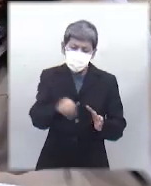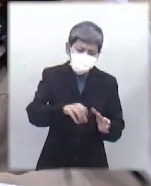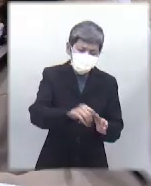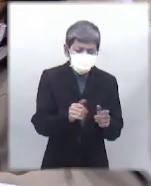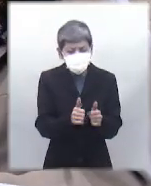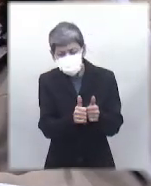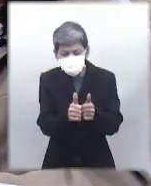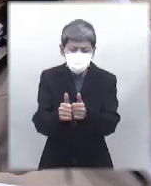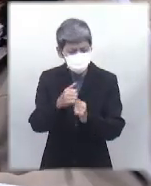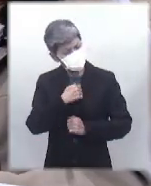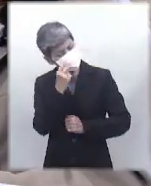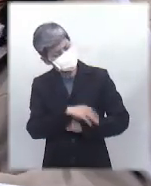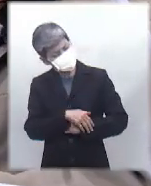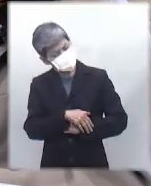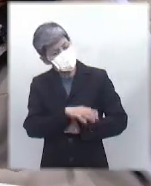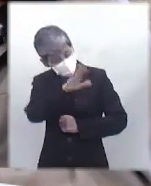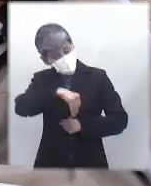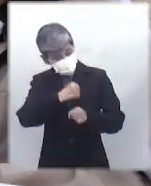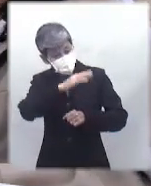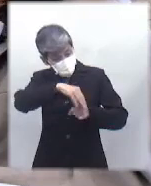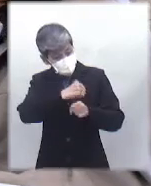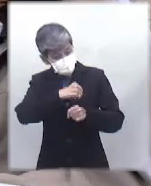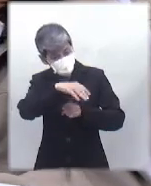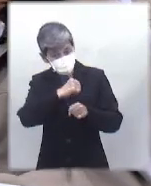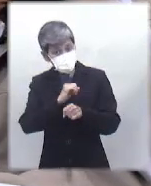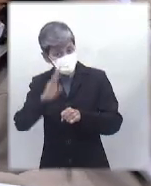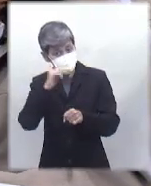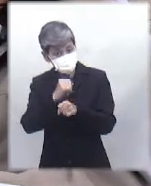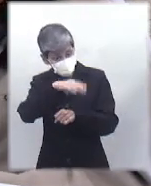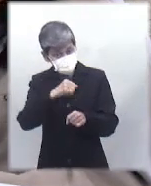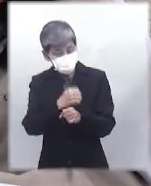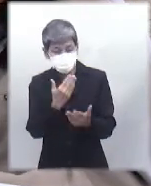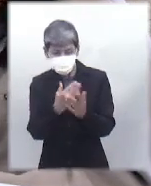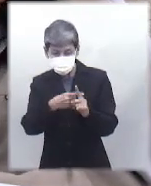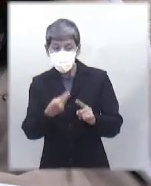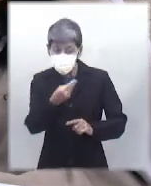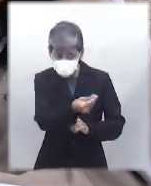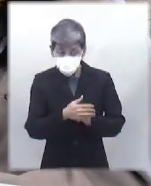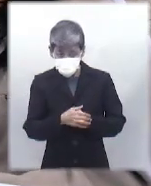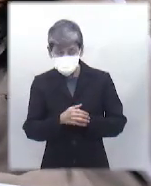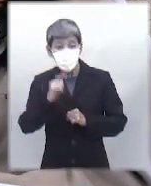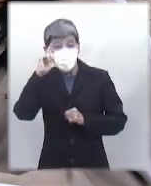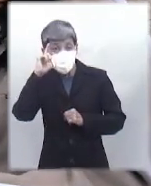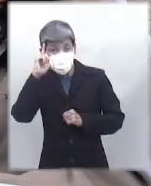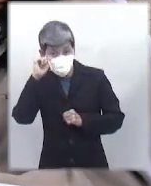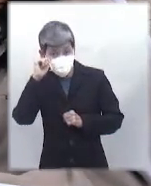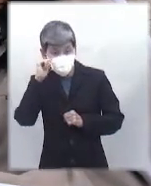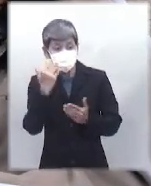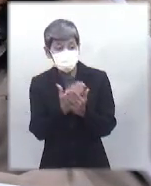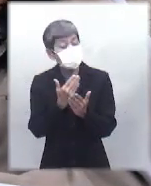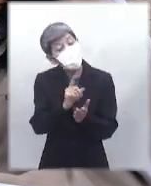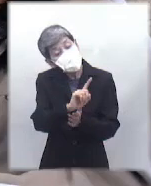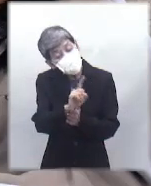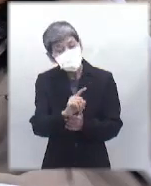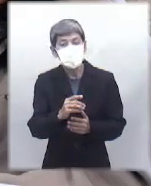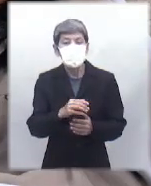ก็รู้ไงผมก็บอกเฮ้ยงั้นมาทำงานที่บริษัทไหมเออเนี่ยผมให้เงินเดือนให้อะไรนะคุณแม่มีรายได้